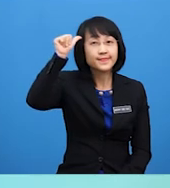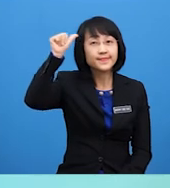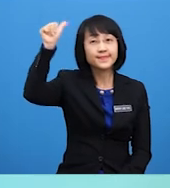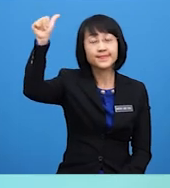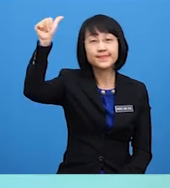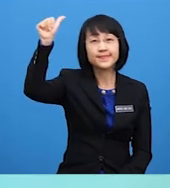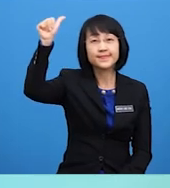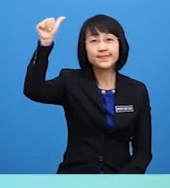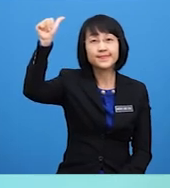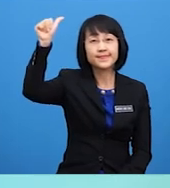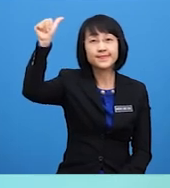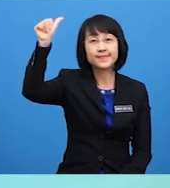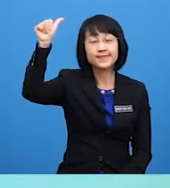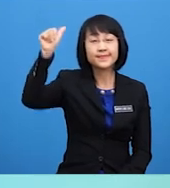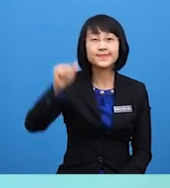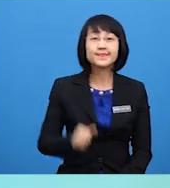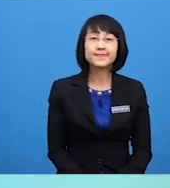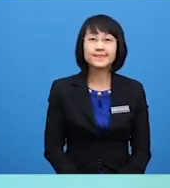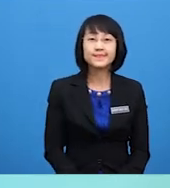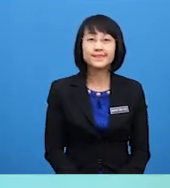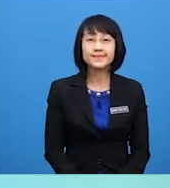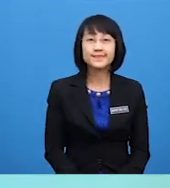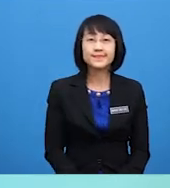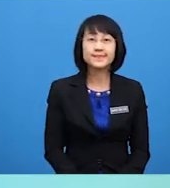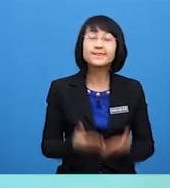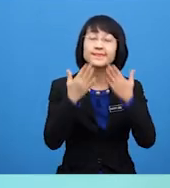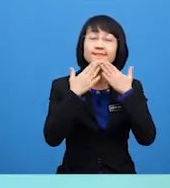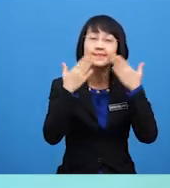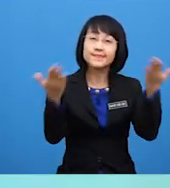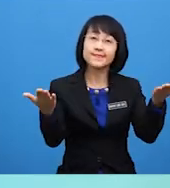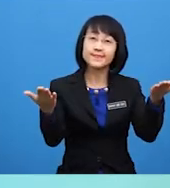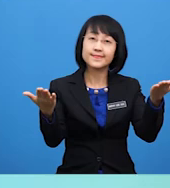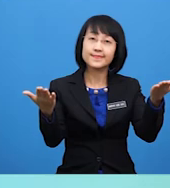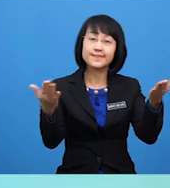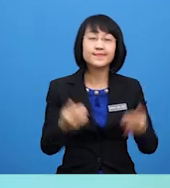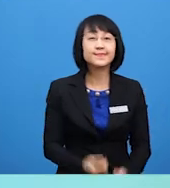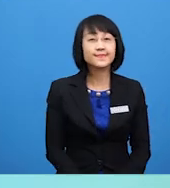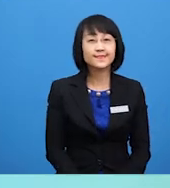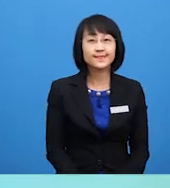Assalamualaikum warahmatullahi wabarakatuh. Sekian, terima kasih.